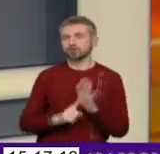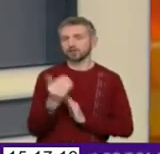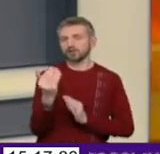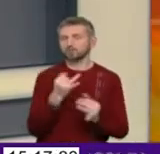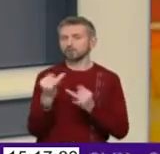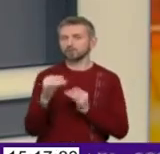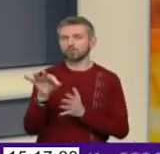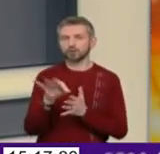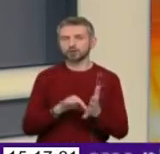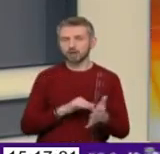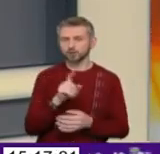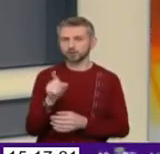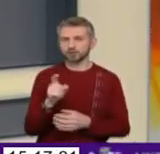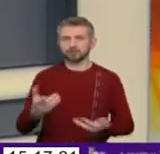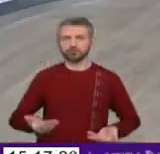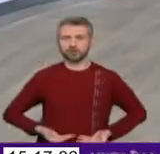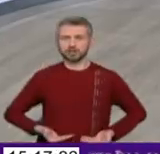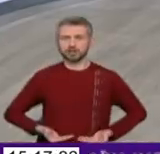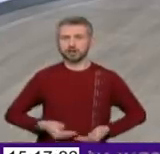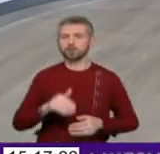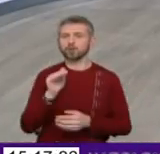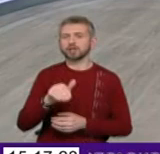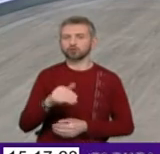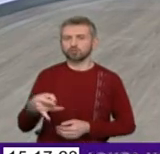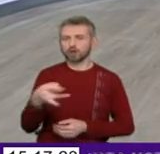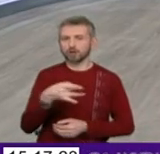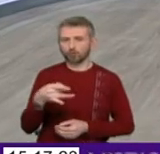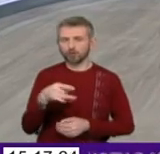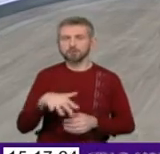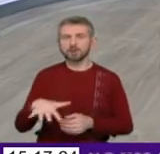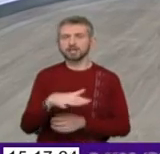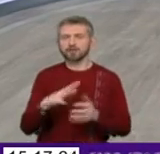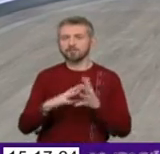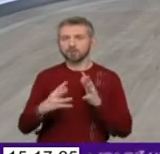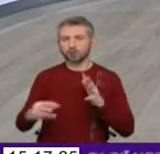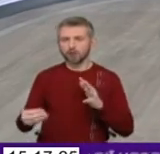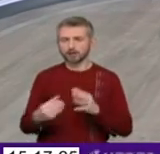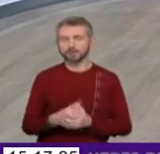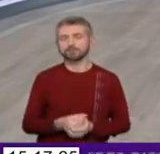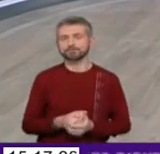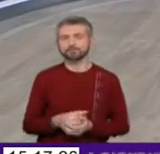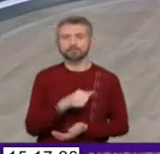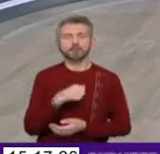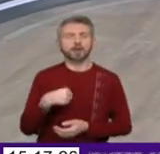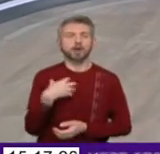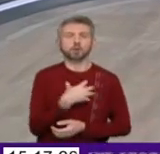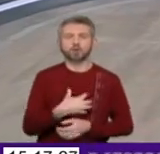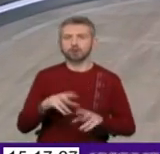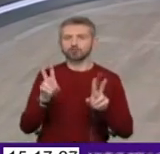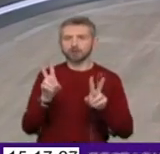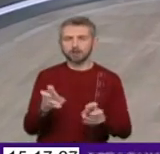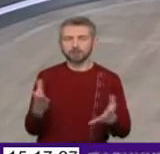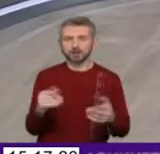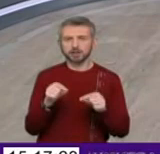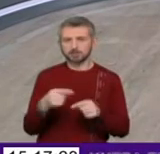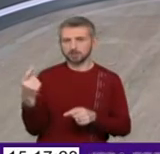розмову одразу з життя в Подільському районі, а саме на масиві Виноградар, з найактуальнішої теми, яка